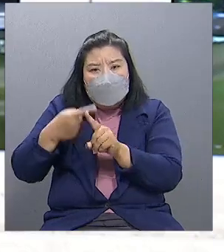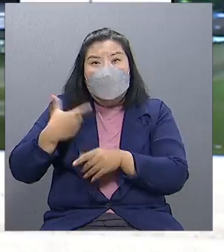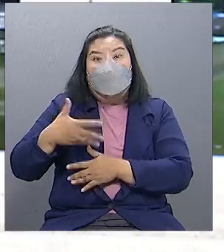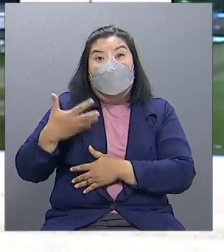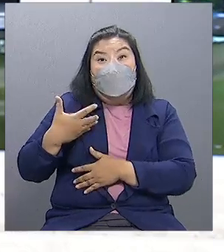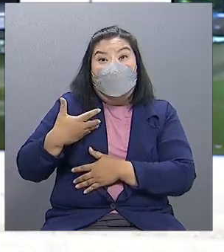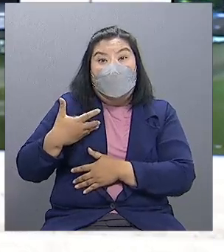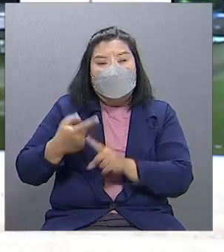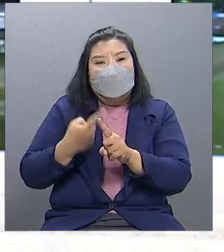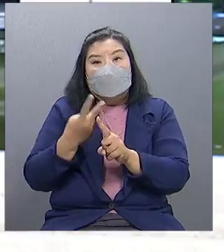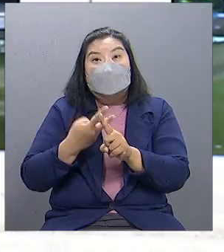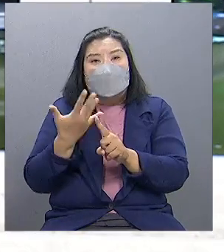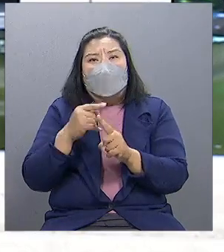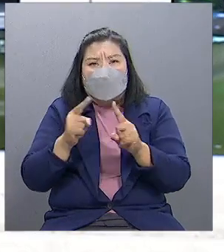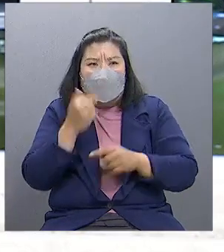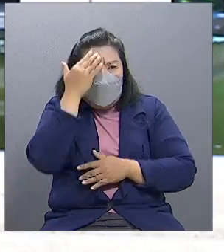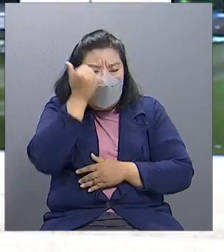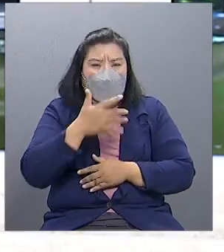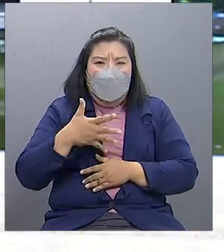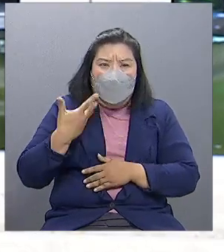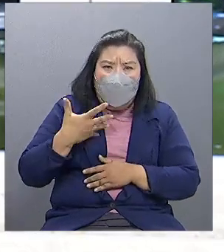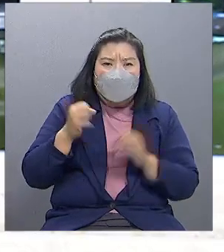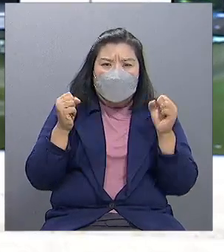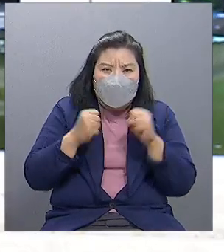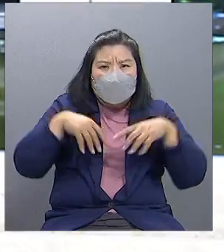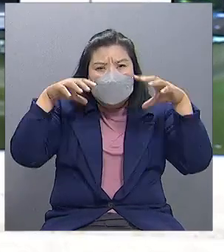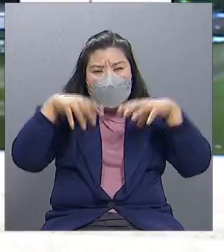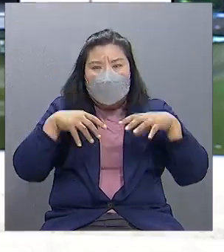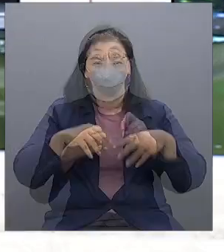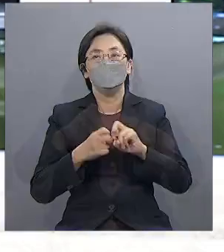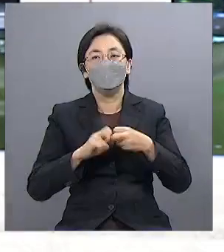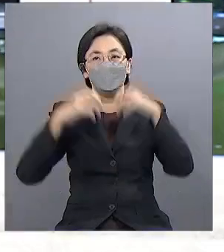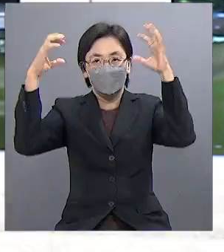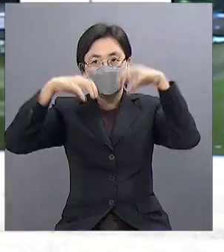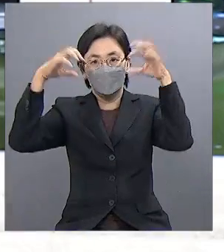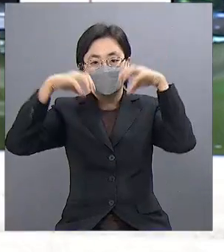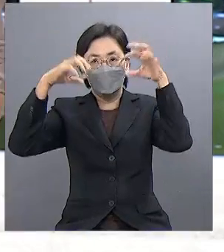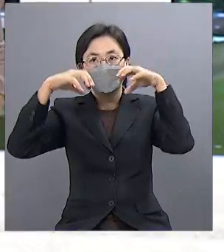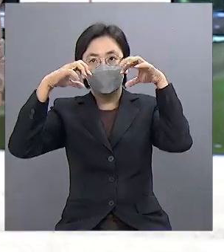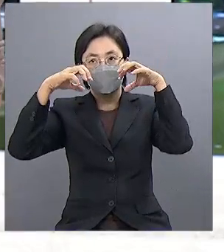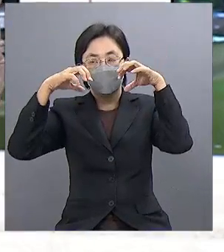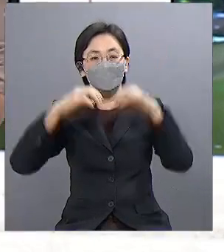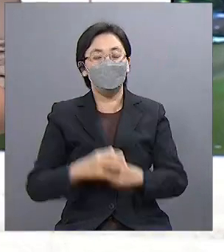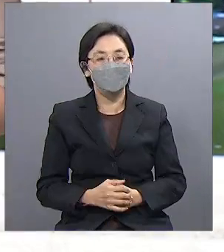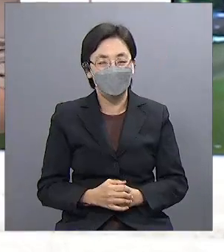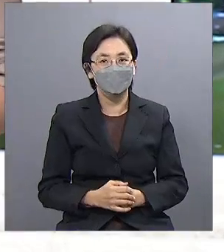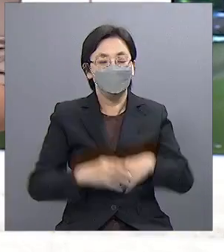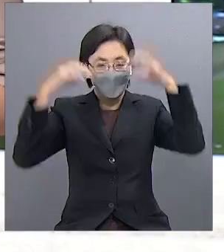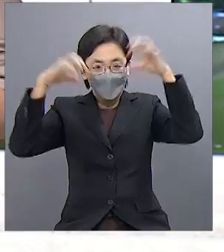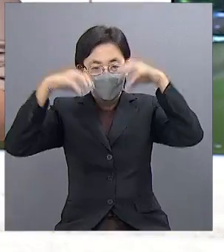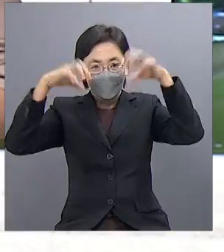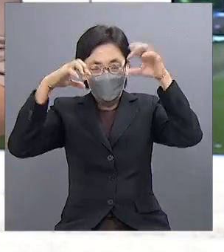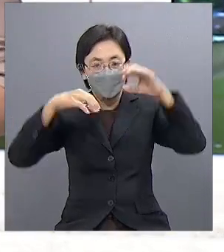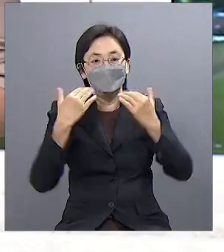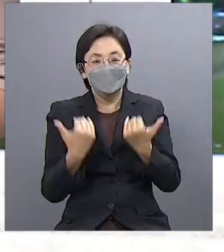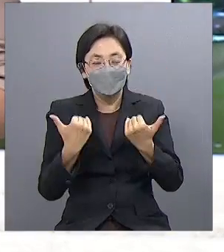มัยังปีกัอยู่ก็เลยทำให้เกิดฝนฟ้าขนองแต่ถามวาตอนนใช่นาฝนไหม ยังไม่ใช่น่าฝ